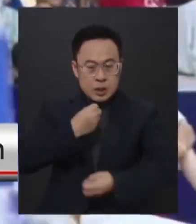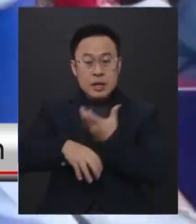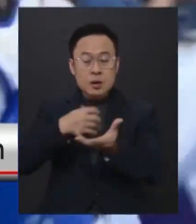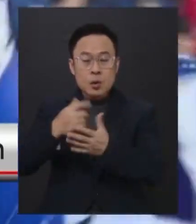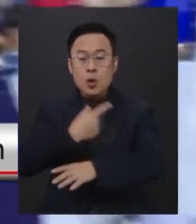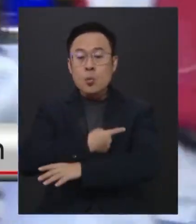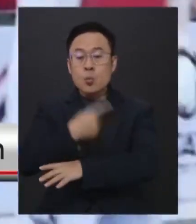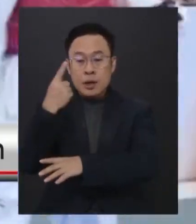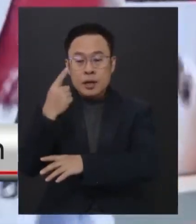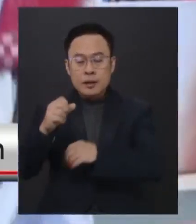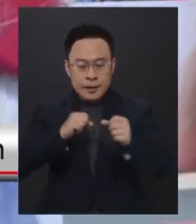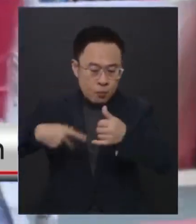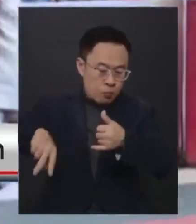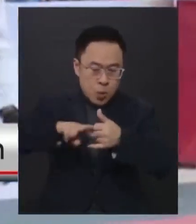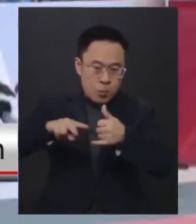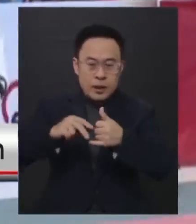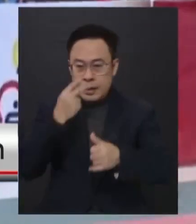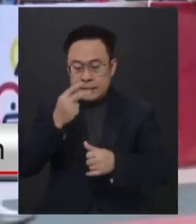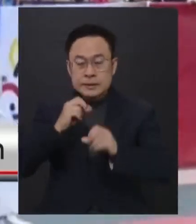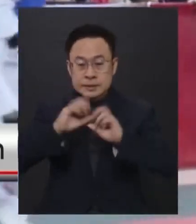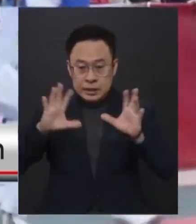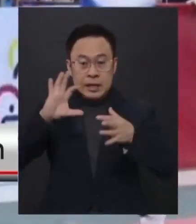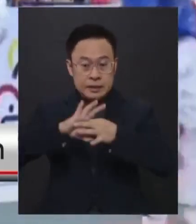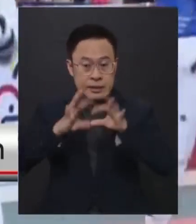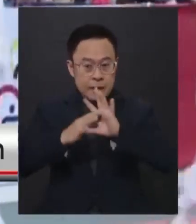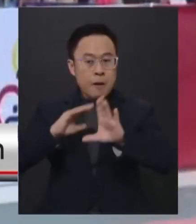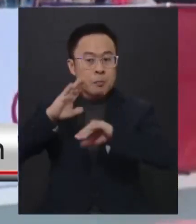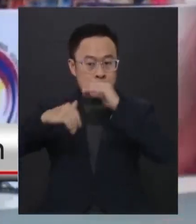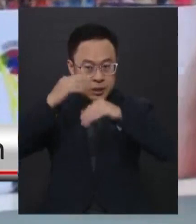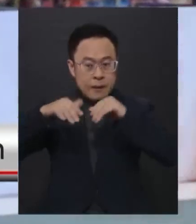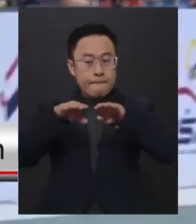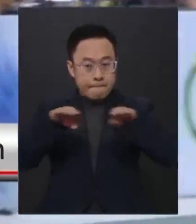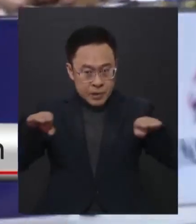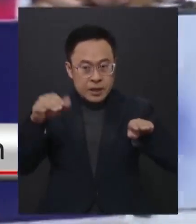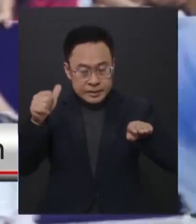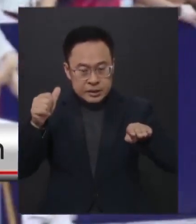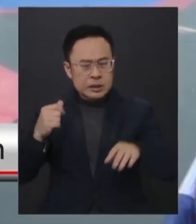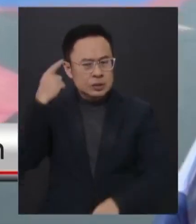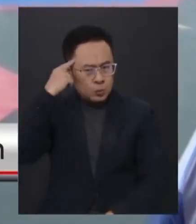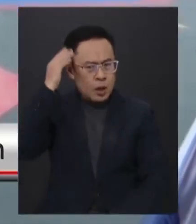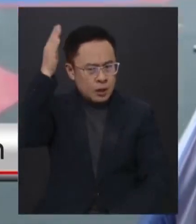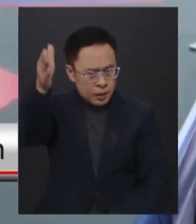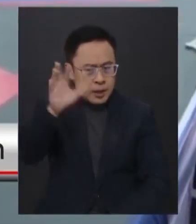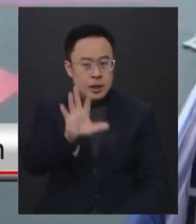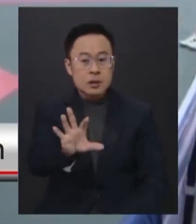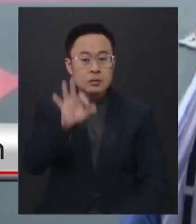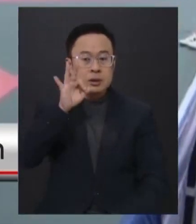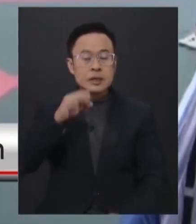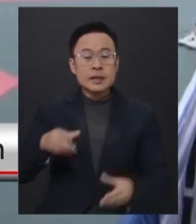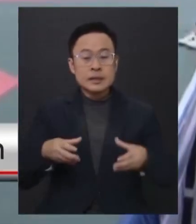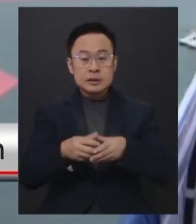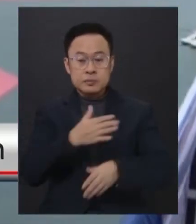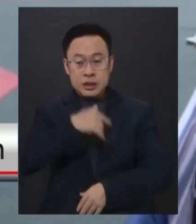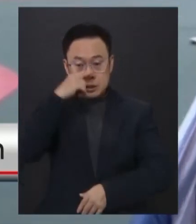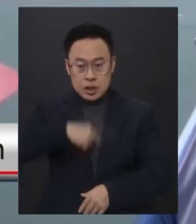ป็นที่น่าพอใจเราได้เห็นมาตรฐานของนักกีฬาที่สูงขึ้นซึ่งอนาคตเนี่ยก็เชื่อว่าการคัดเลือกตัวนักกีฬาทีมชาติจะได้นักกีฬ